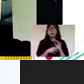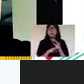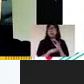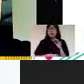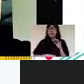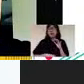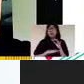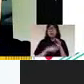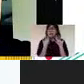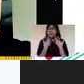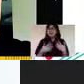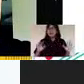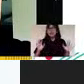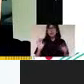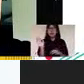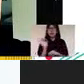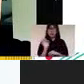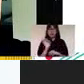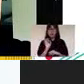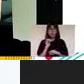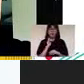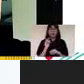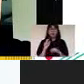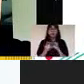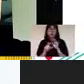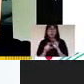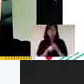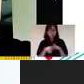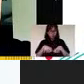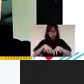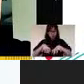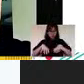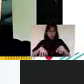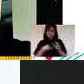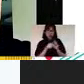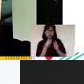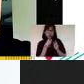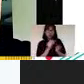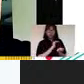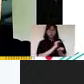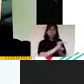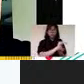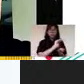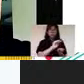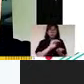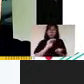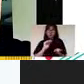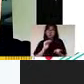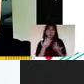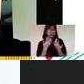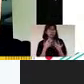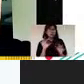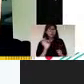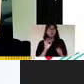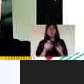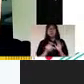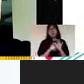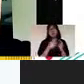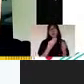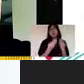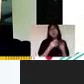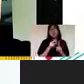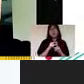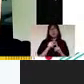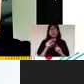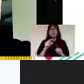oleh berbagai skema penyaluran bansos yang dilakukan secara manual. Pertama, platform prakerja mengatasi apa